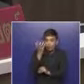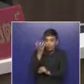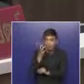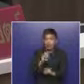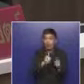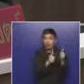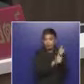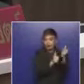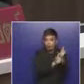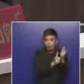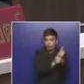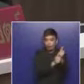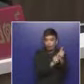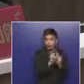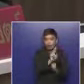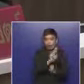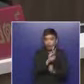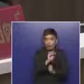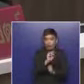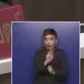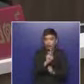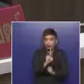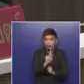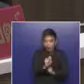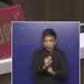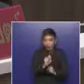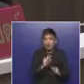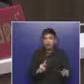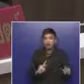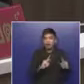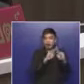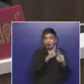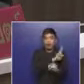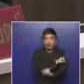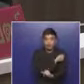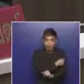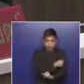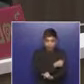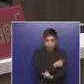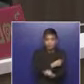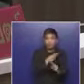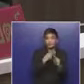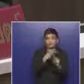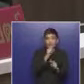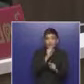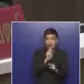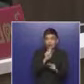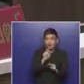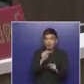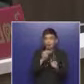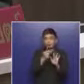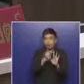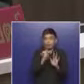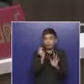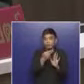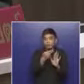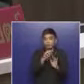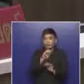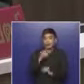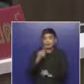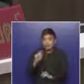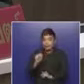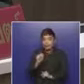ท่านรัฐมนตรีว่าการกระทรวงสาธารณสุขนะครับท่านอนุทินชาญวีรกุลนะก็ได้รับรางวัล